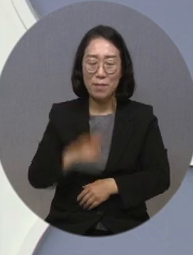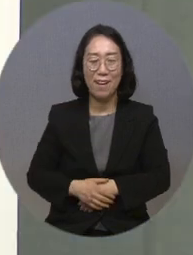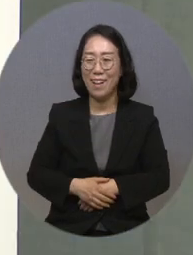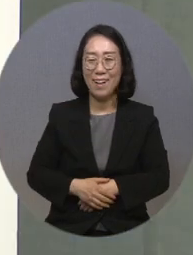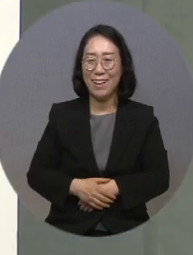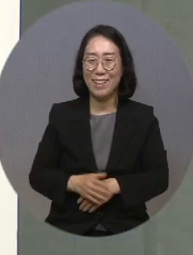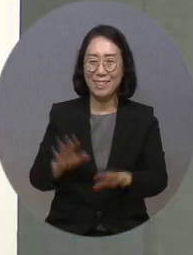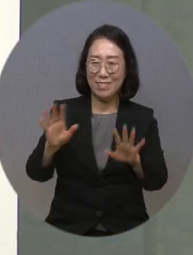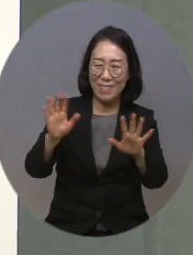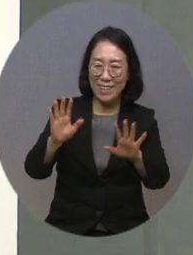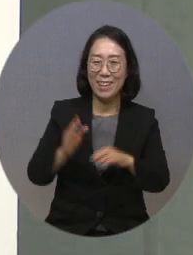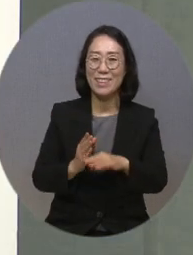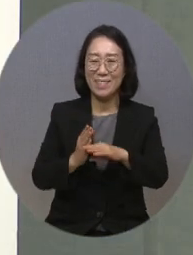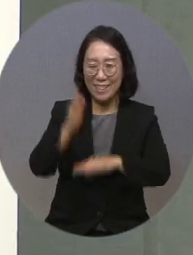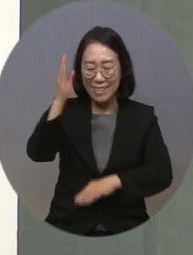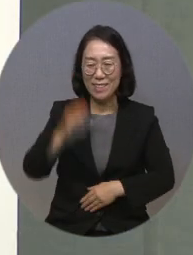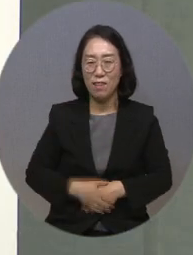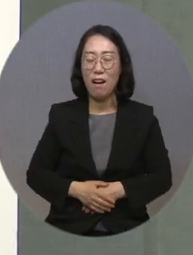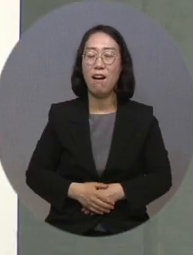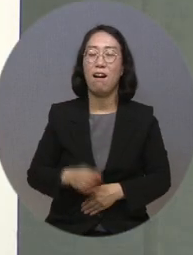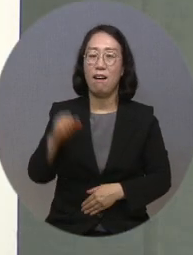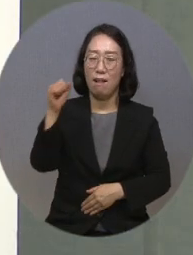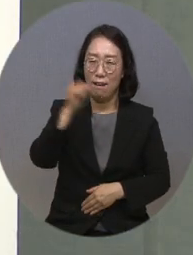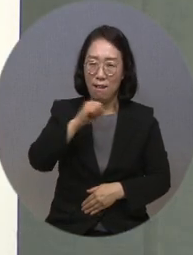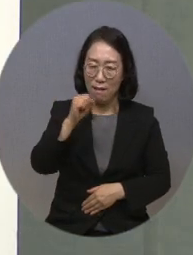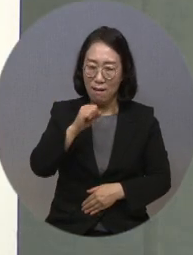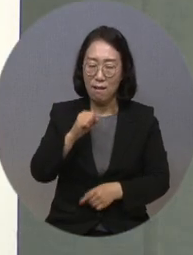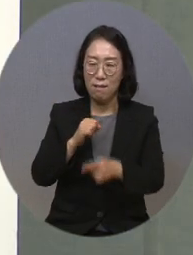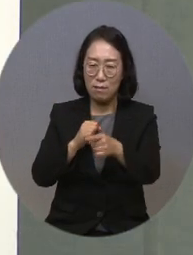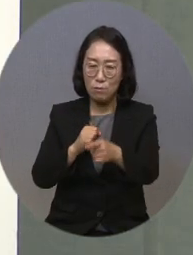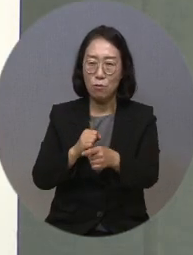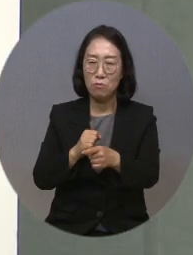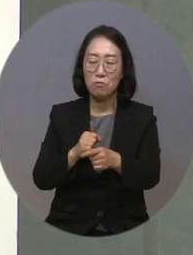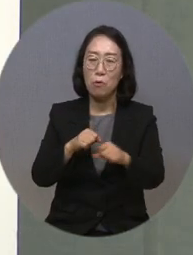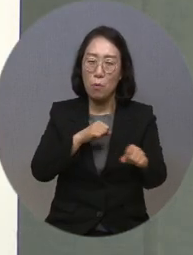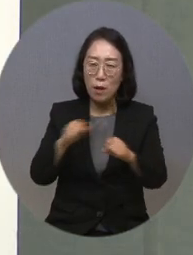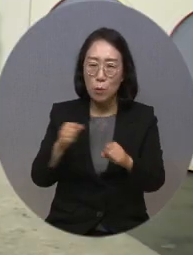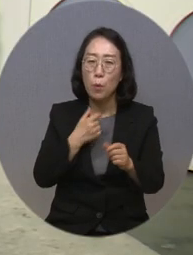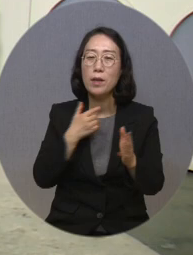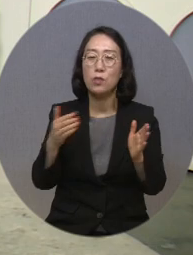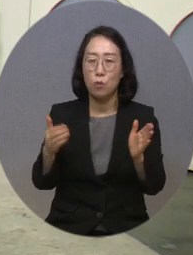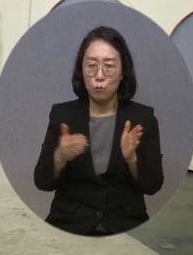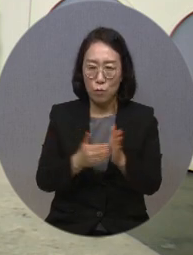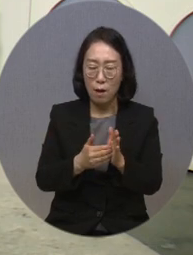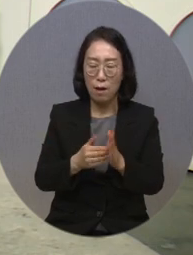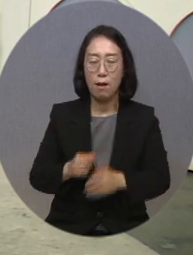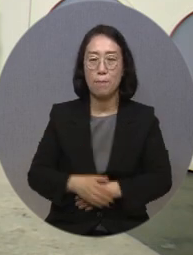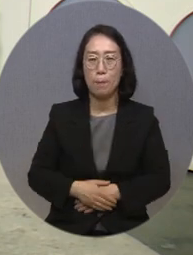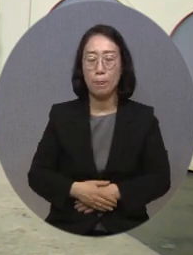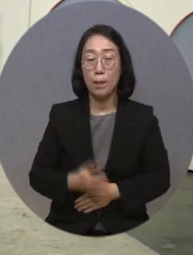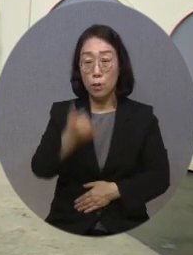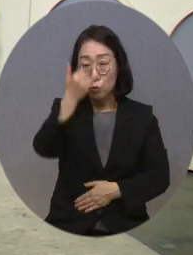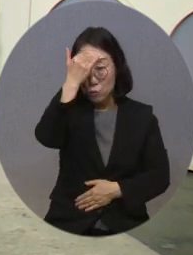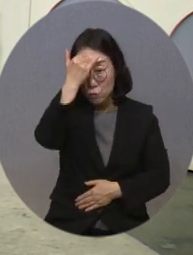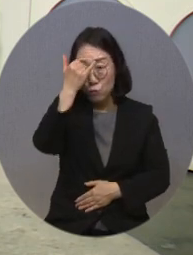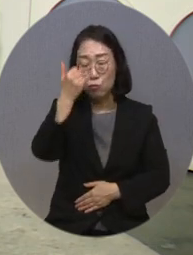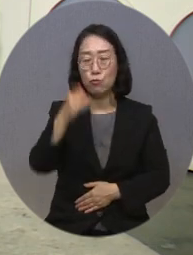그래서 그런 일들을 계속 하셨구나. 그러니까 지금 뭐